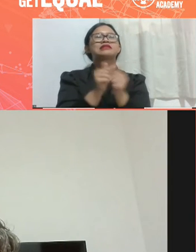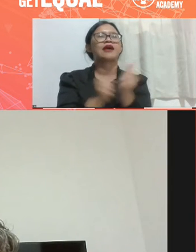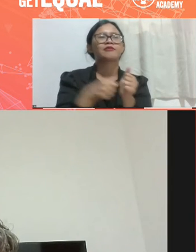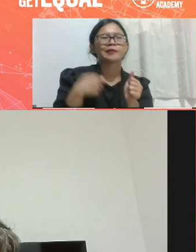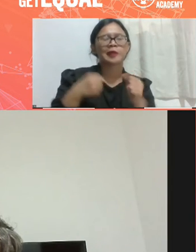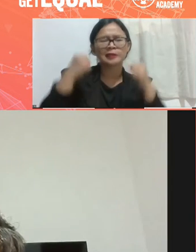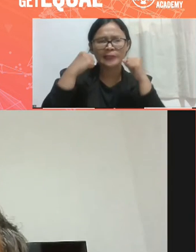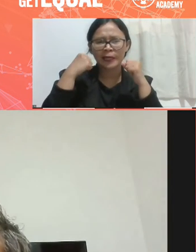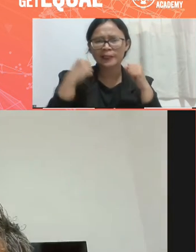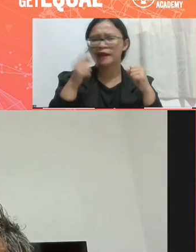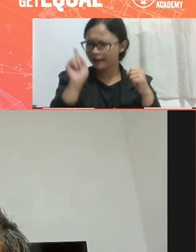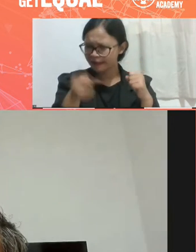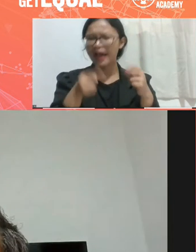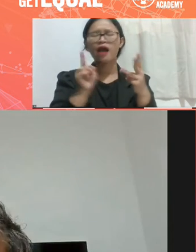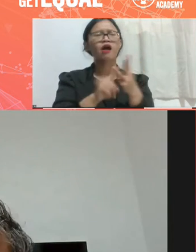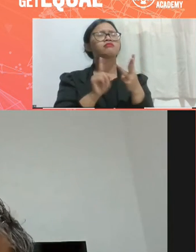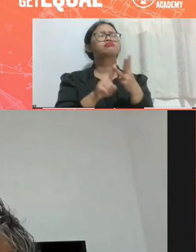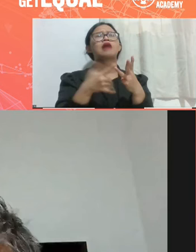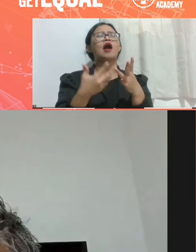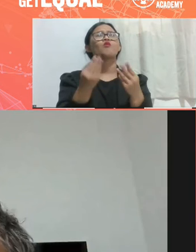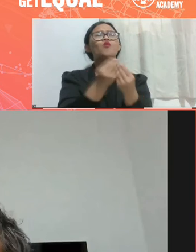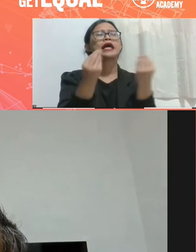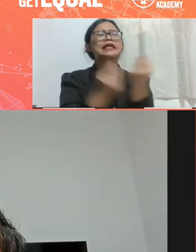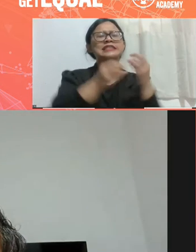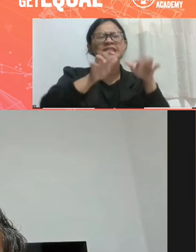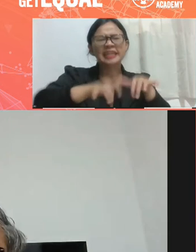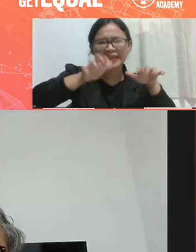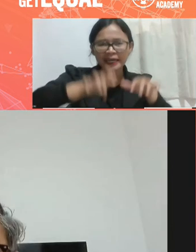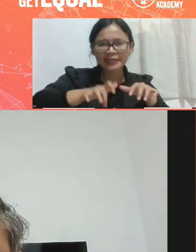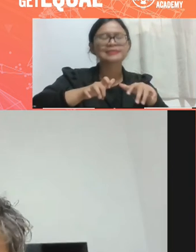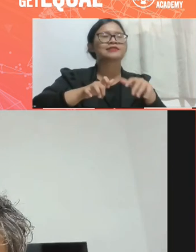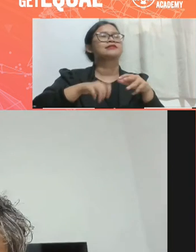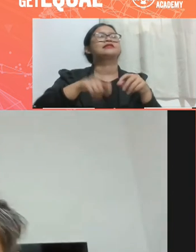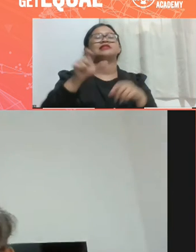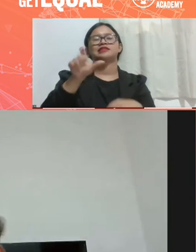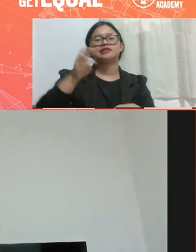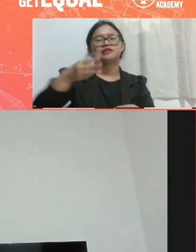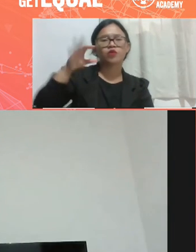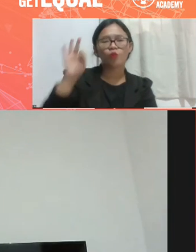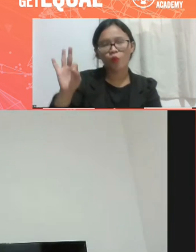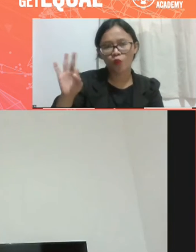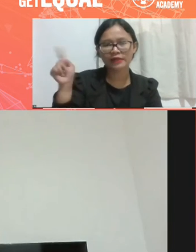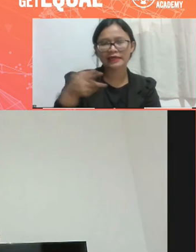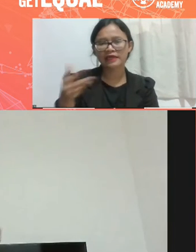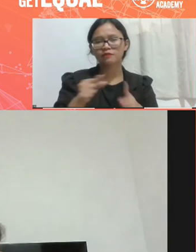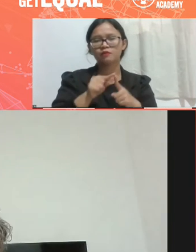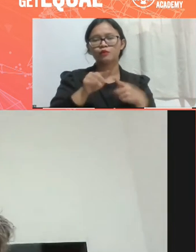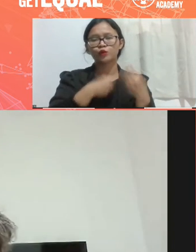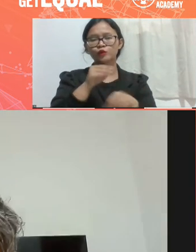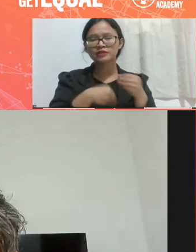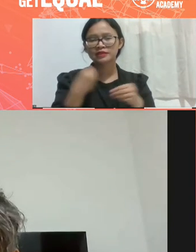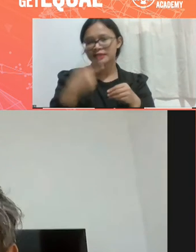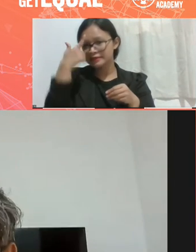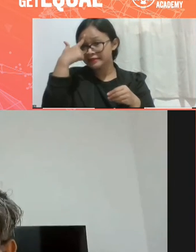juga seorang perempuan juga menjadi wakil sekjennya. Dia seorang CEO, direktur perusahaan